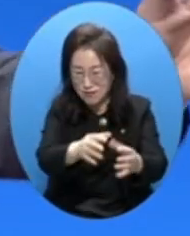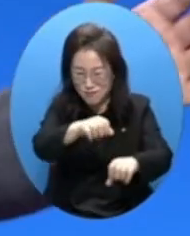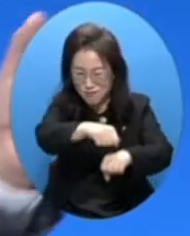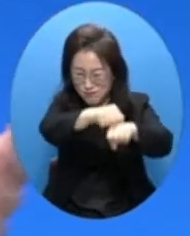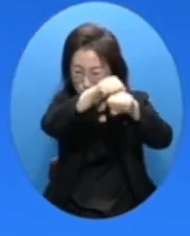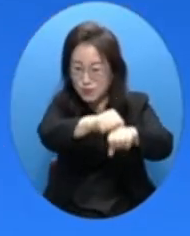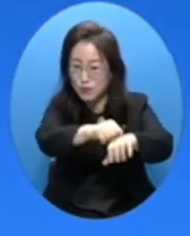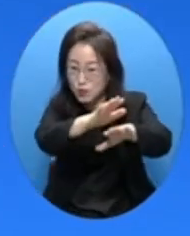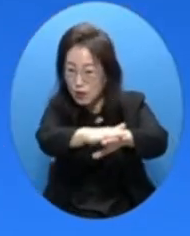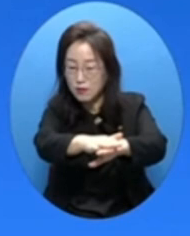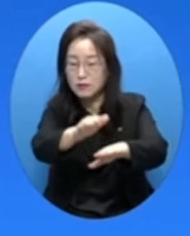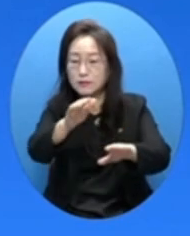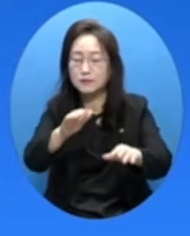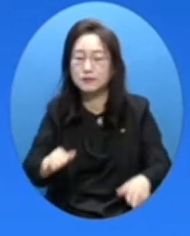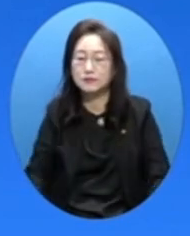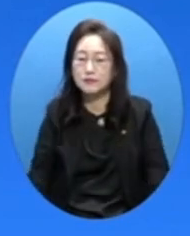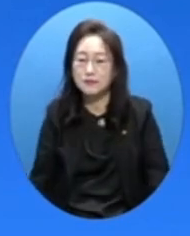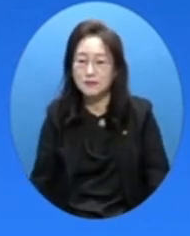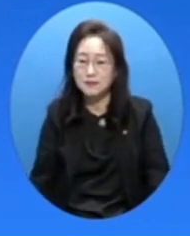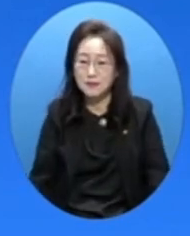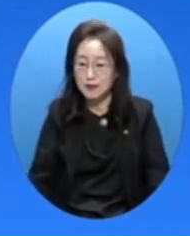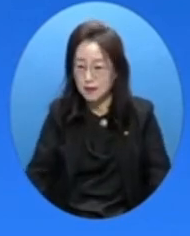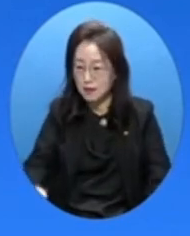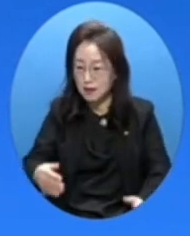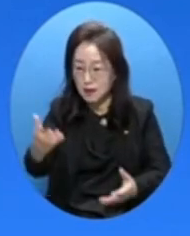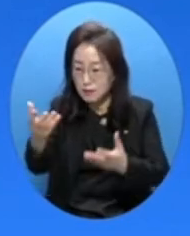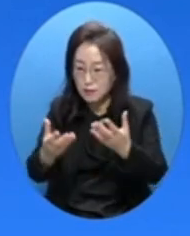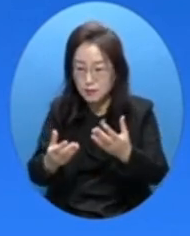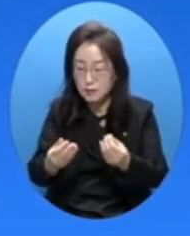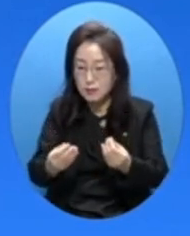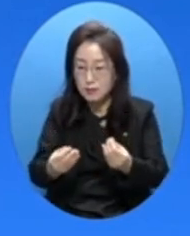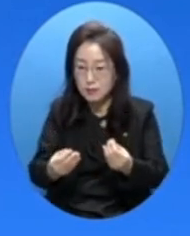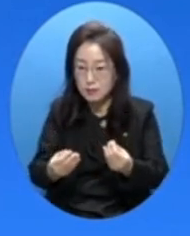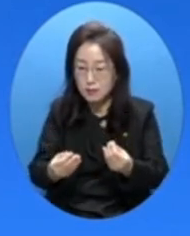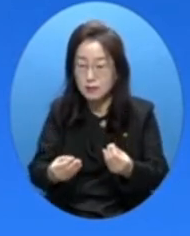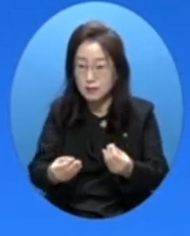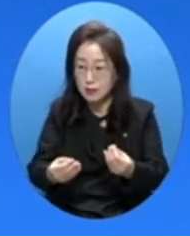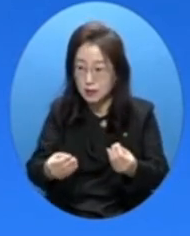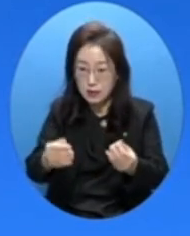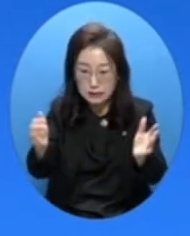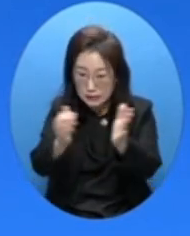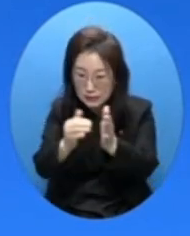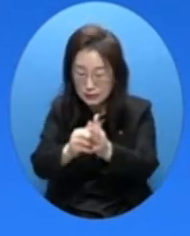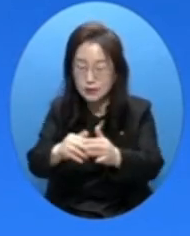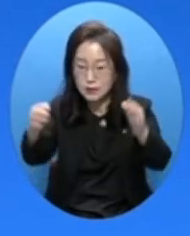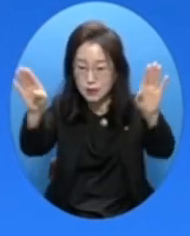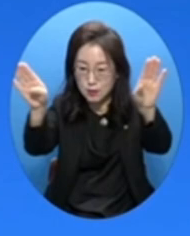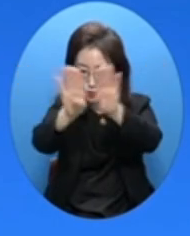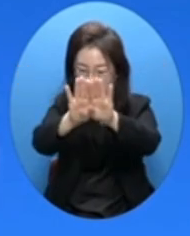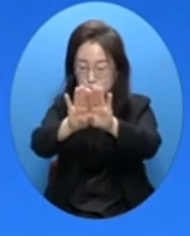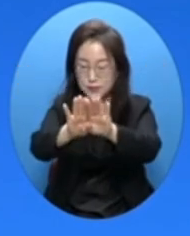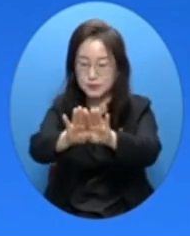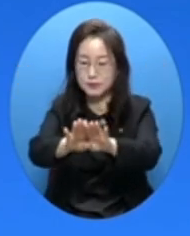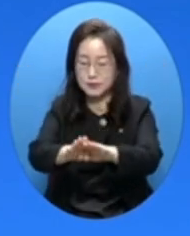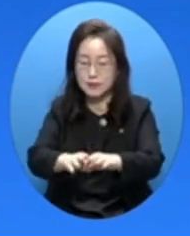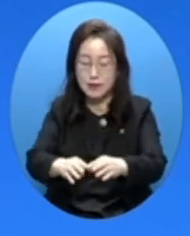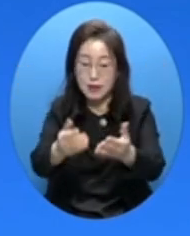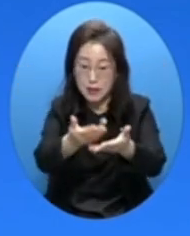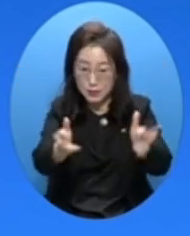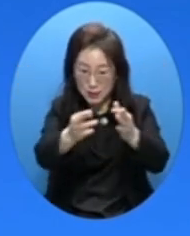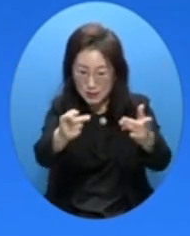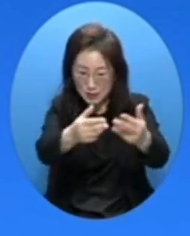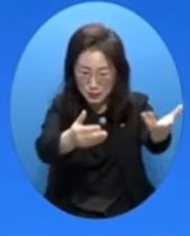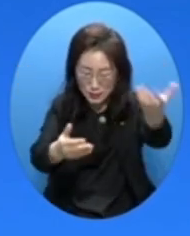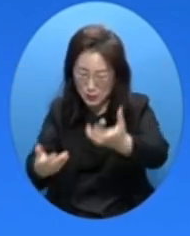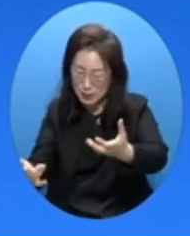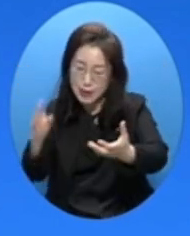다음 더 이상 빌려올 그릇이 없습니다. 그럼 문을 닫아라. 그리고 여인이 빈 그릇에 기름을 붓는데